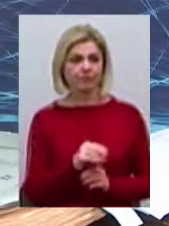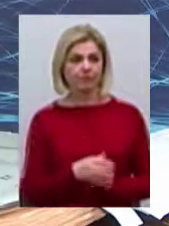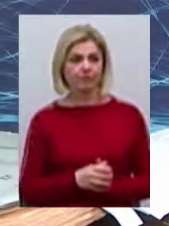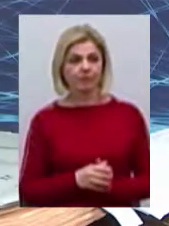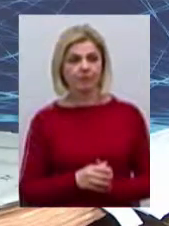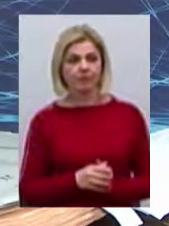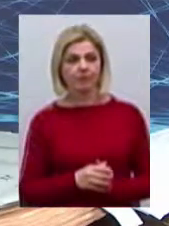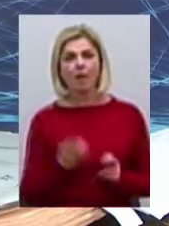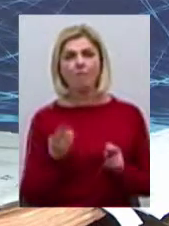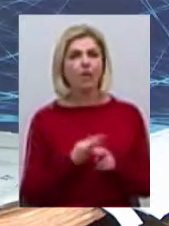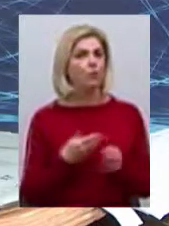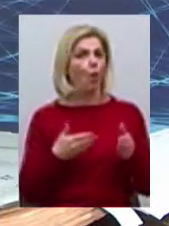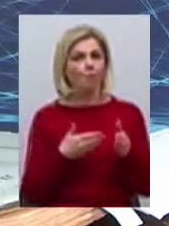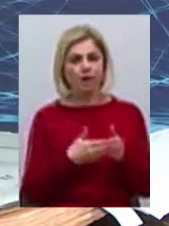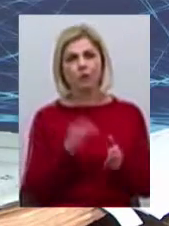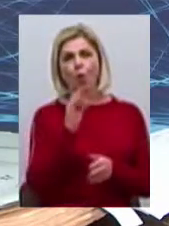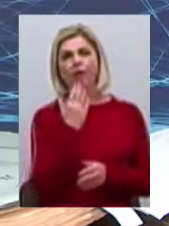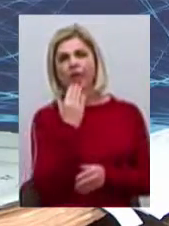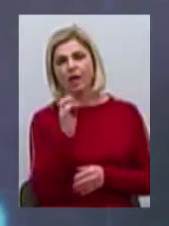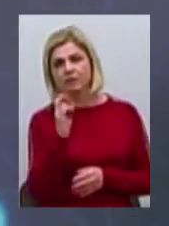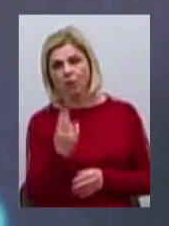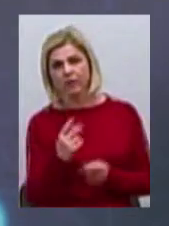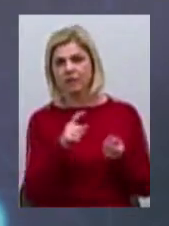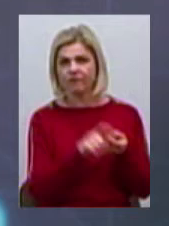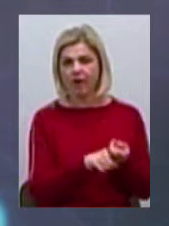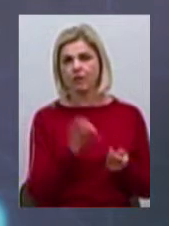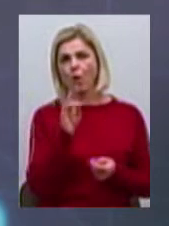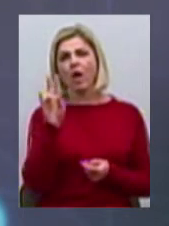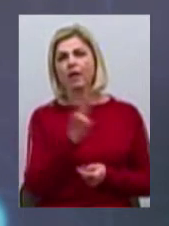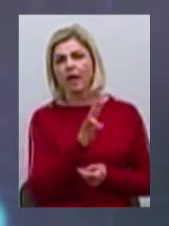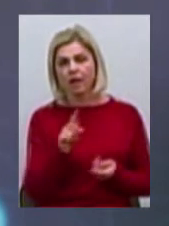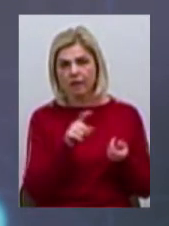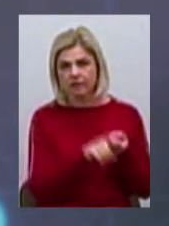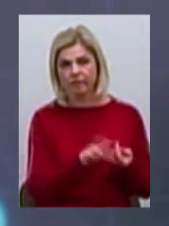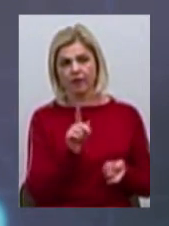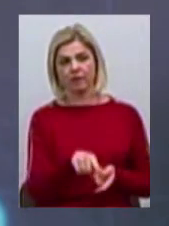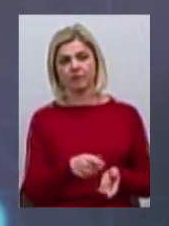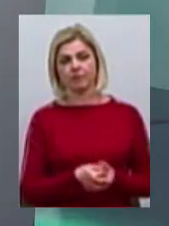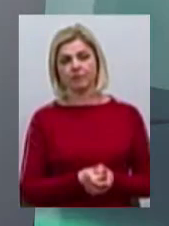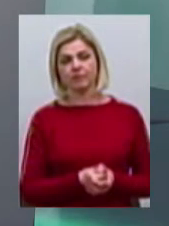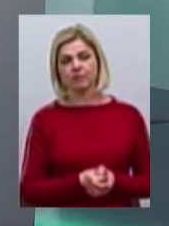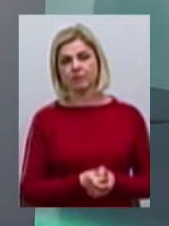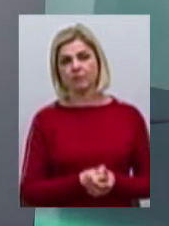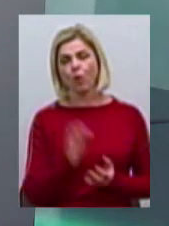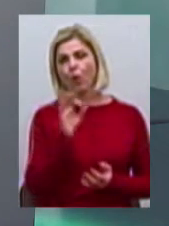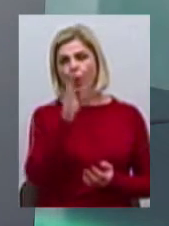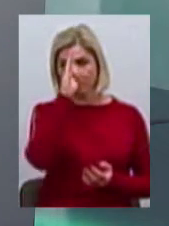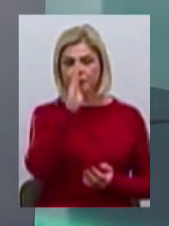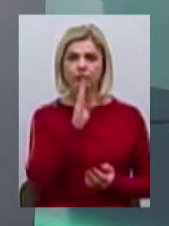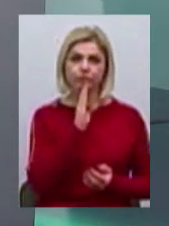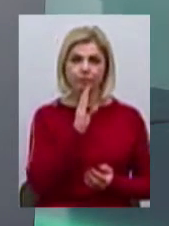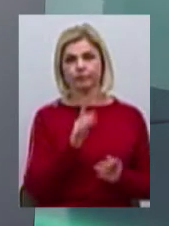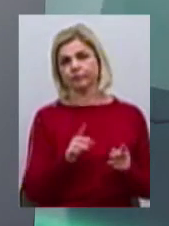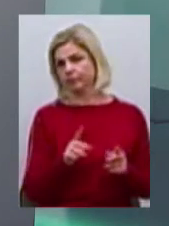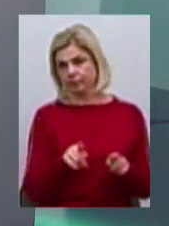без якогось обмеження щодо національної приналежності, щодо релігійної приналежності, щодо жінка чи чоловік.